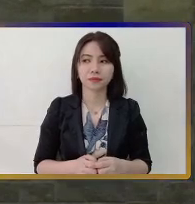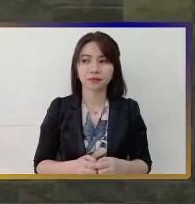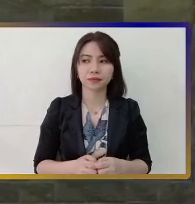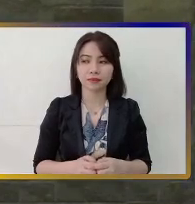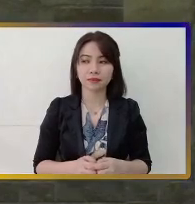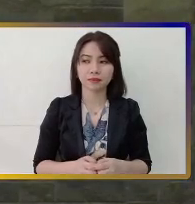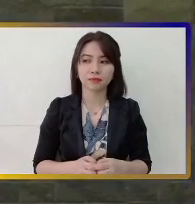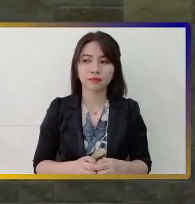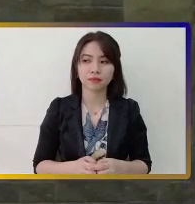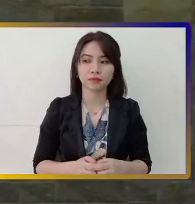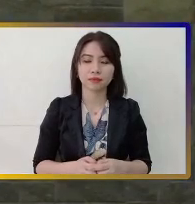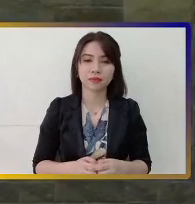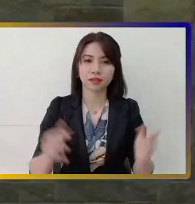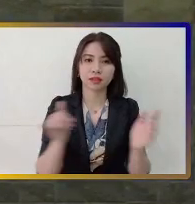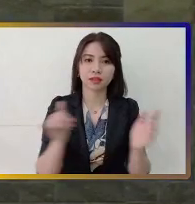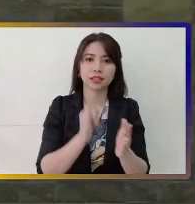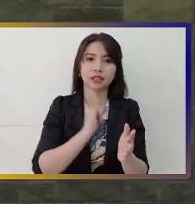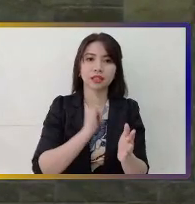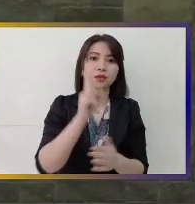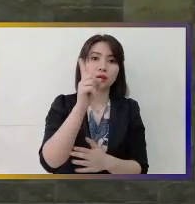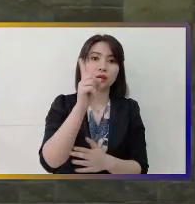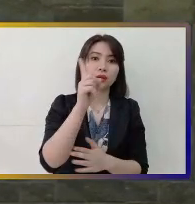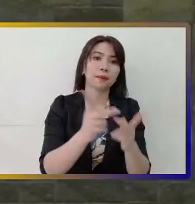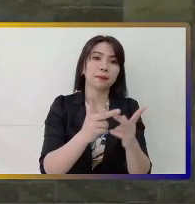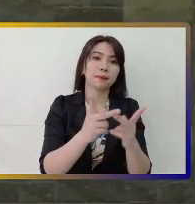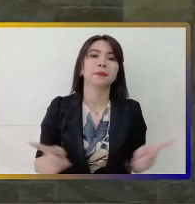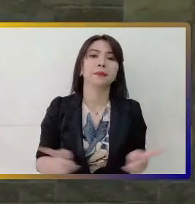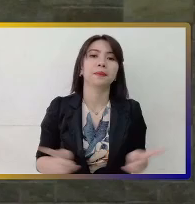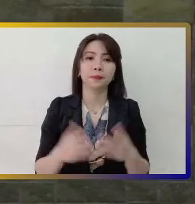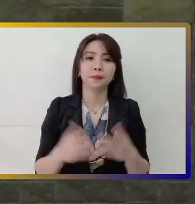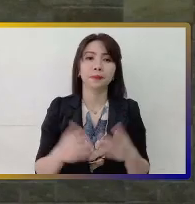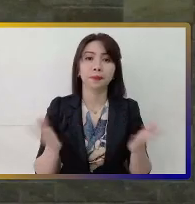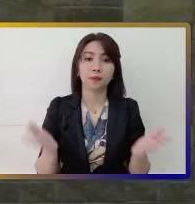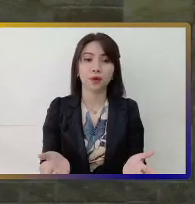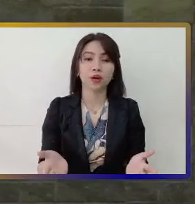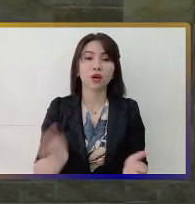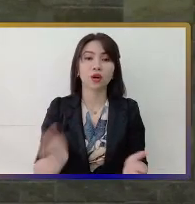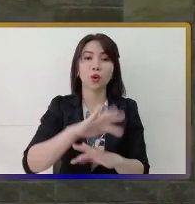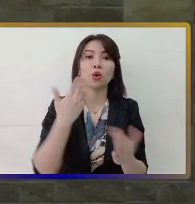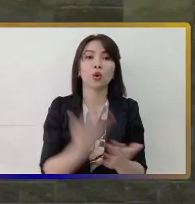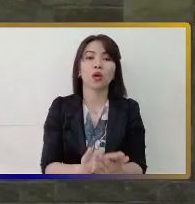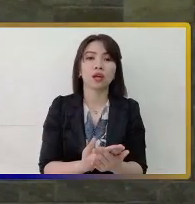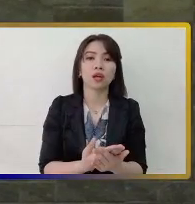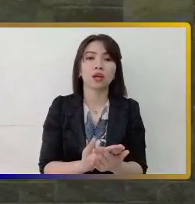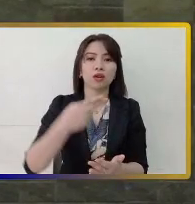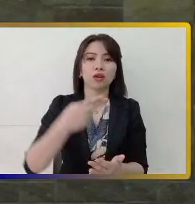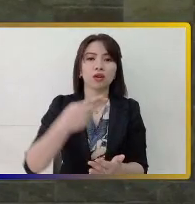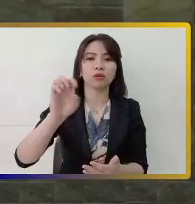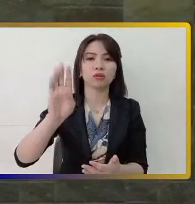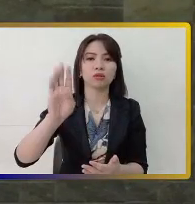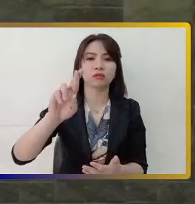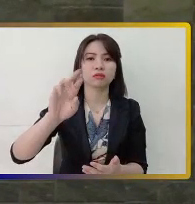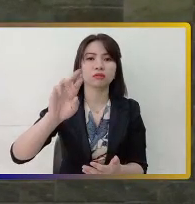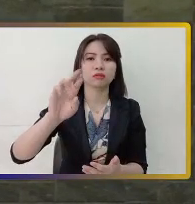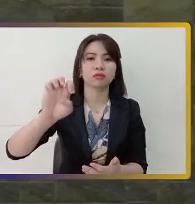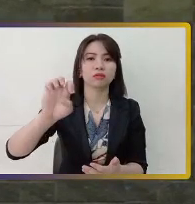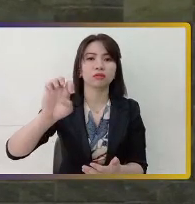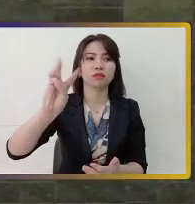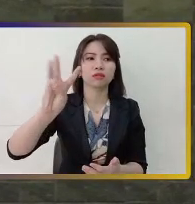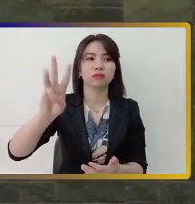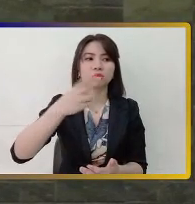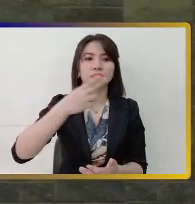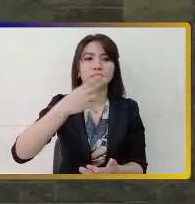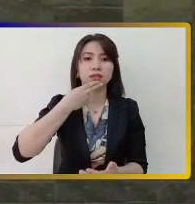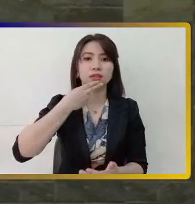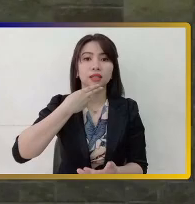yan po ay isang lugar na kung saan nagtitipon, mga kapatid, ang mga Hebrew people. And then binubuksan ang kanilang